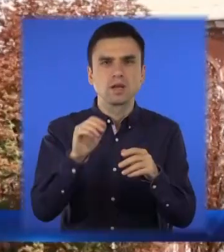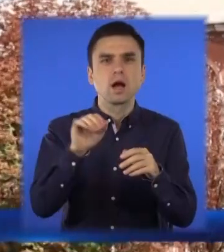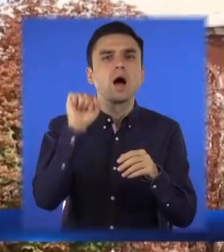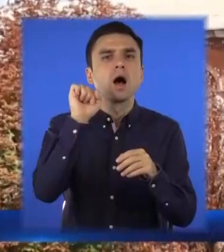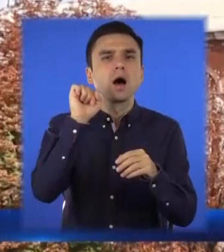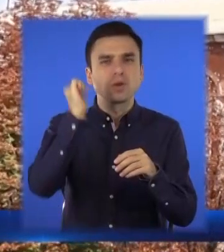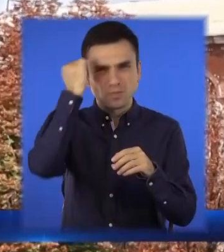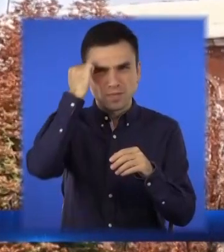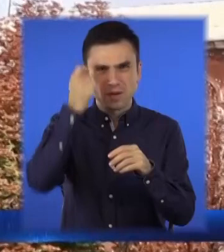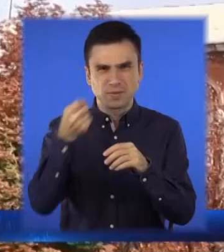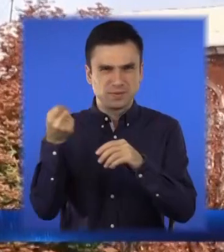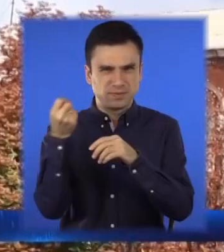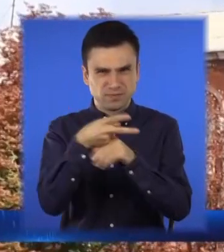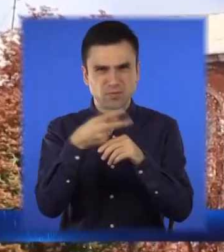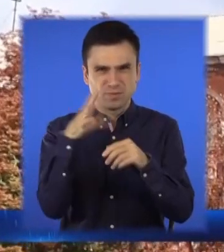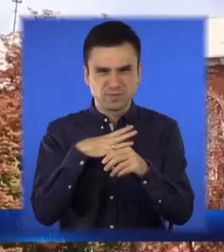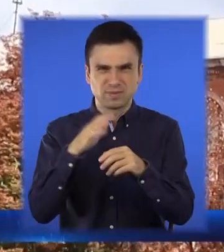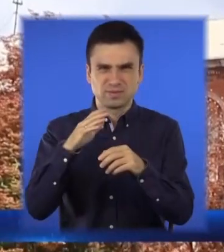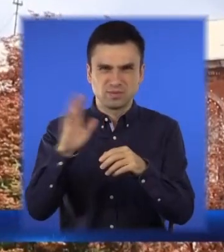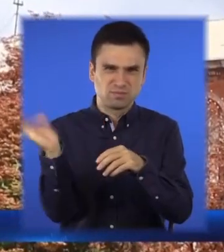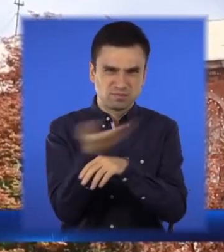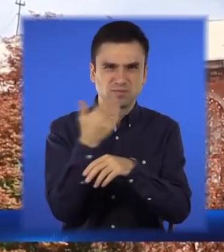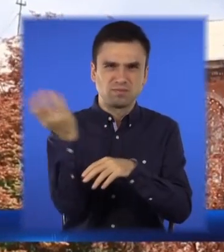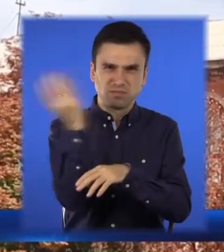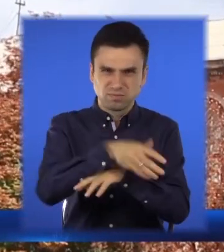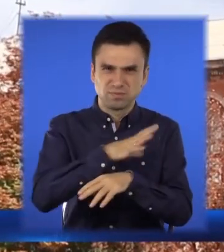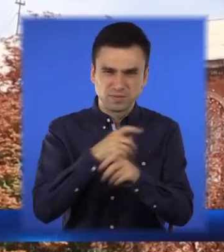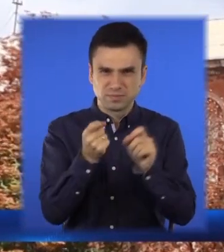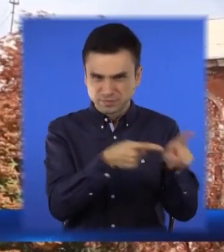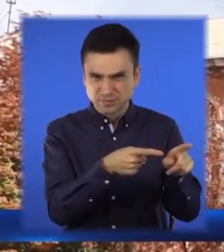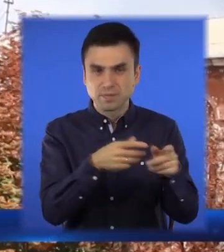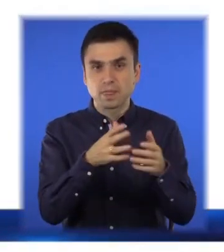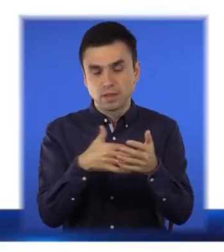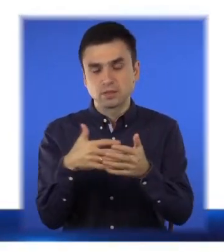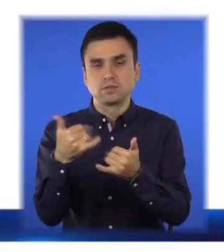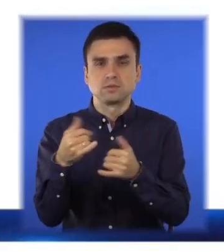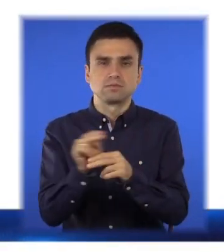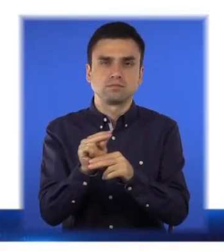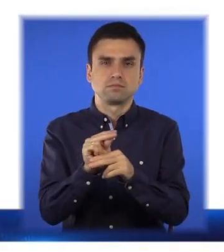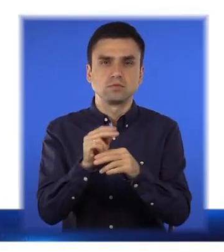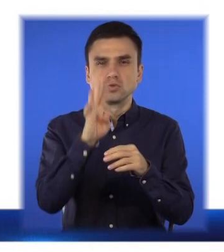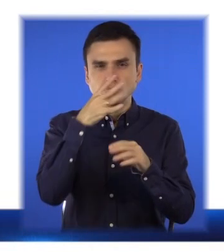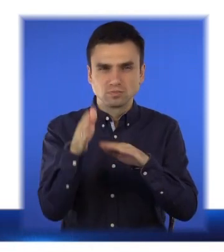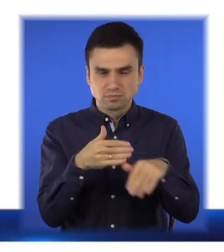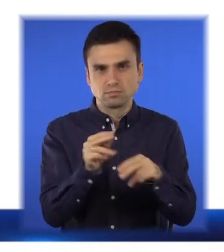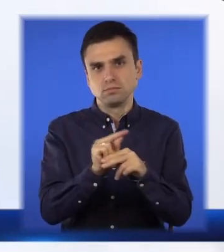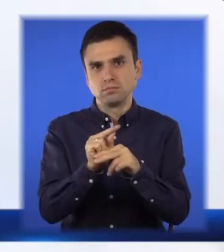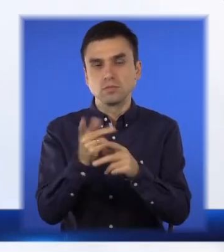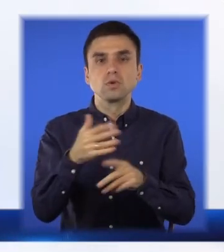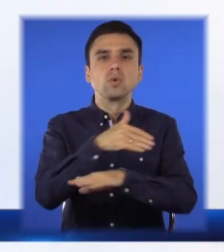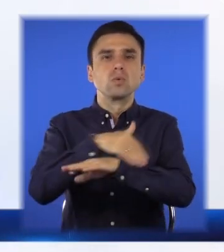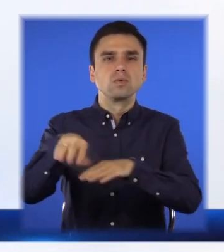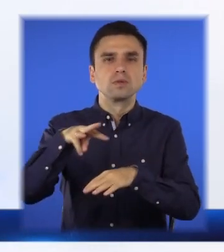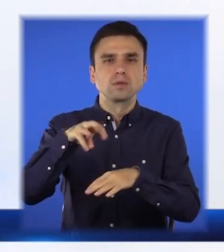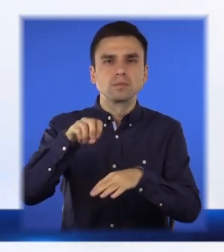знесли, місце пустувало. На четвертий рік нарешті розпочалася реконструкція. Колишню вулицю Мелешкіна перейменували